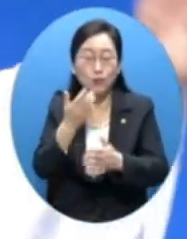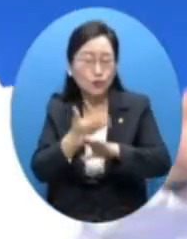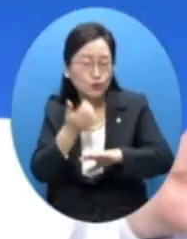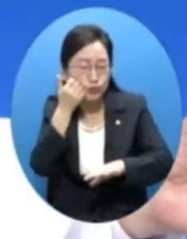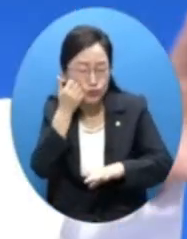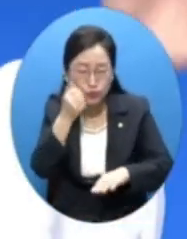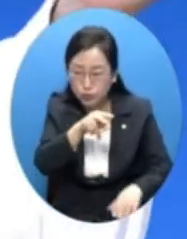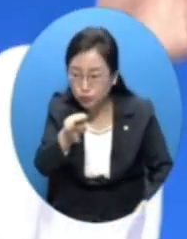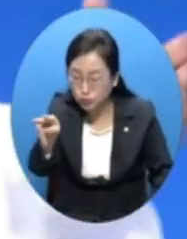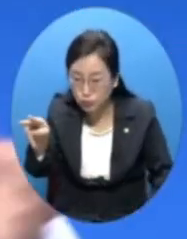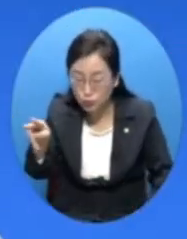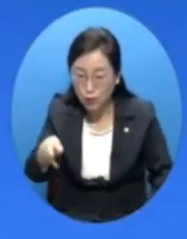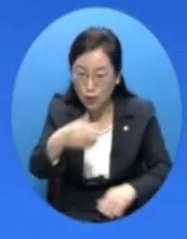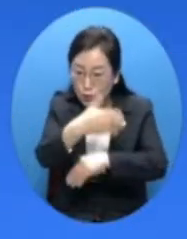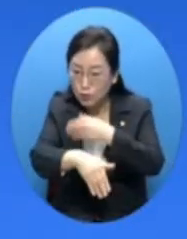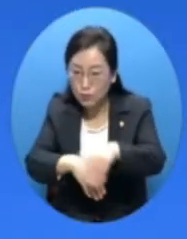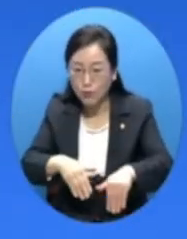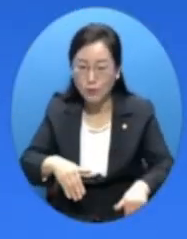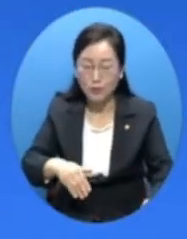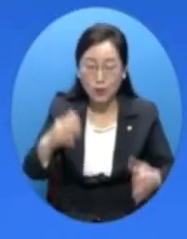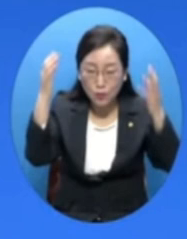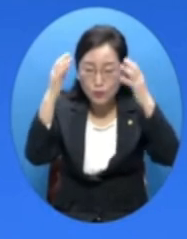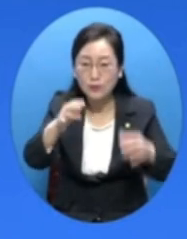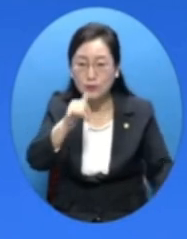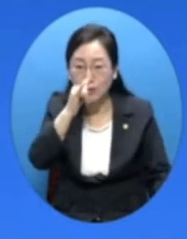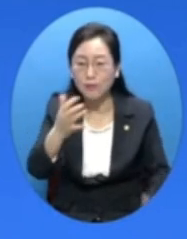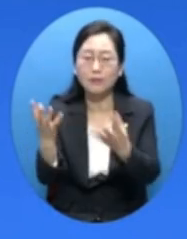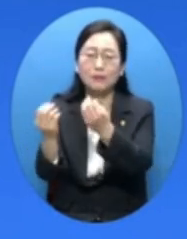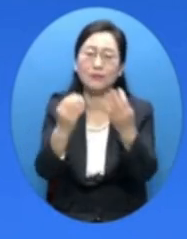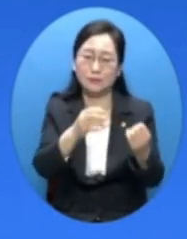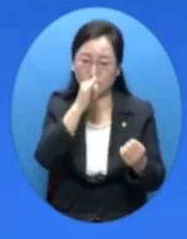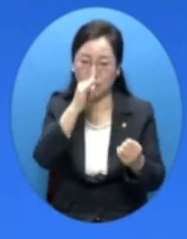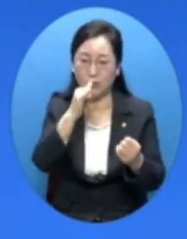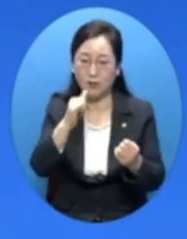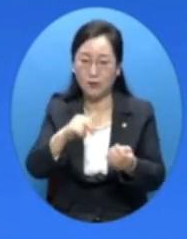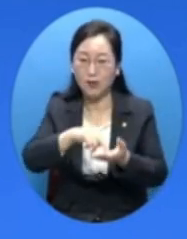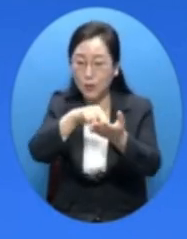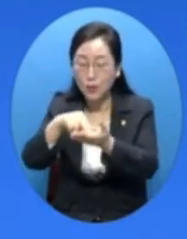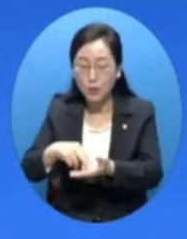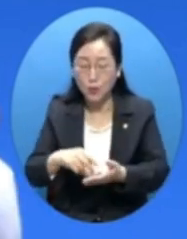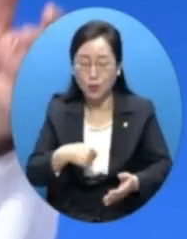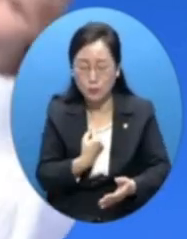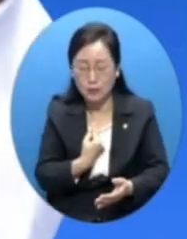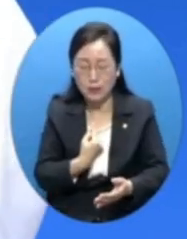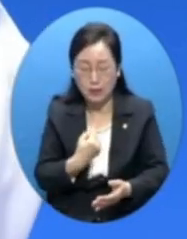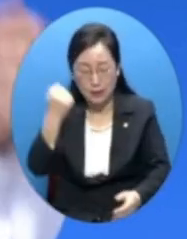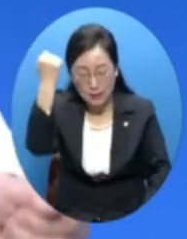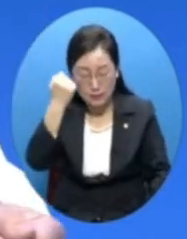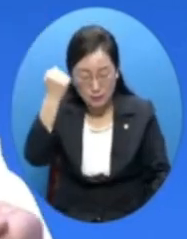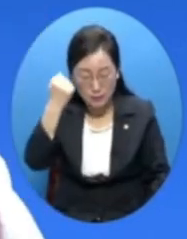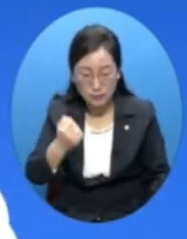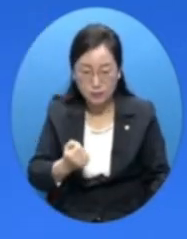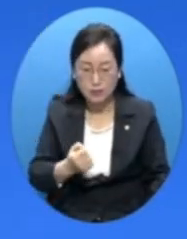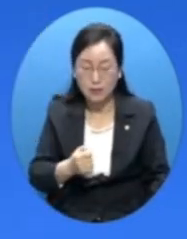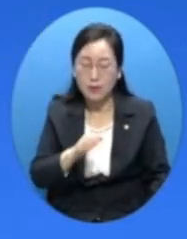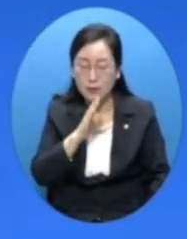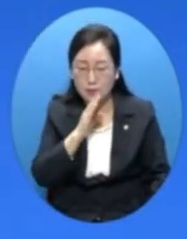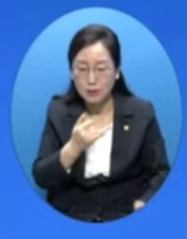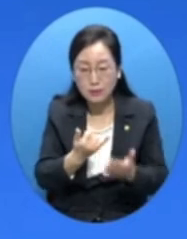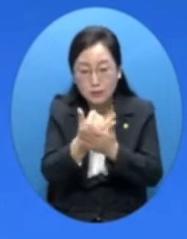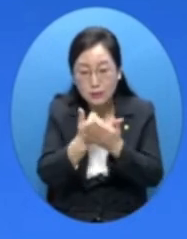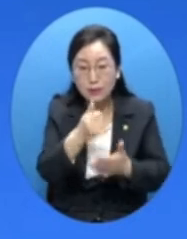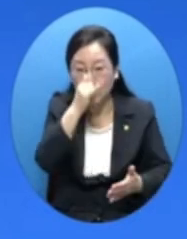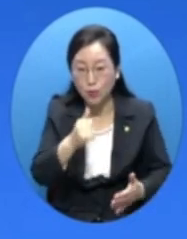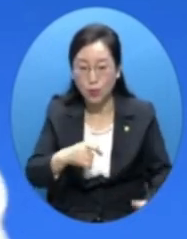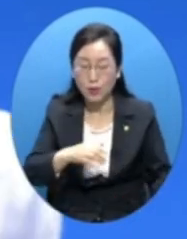둘러보시기 바랍니다. 소외되고 고통당한 사람이 얼마나 많이 있습니까? 외롭게 홀로 서기를 해야 되는 소년소녀 가장들이 있습니다.